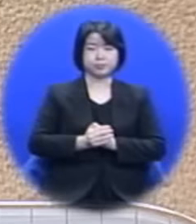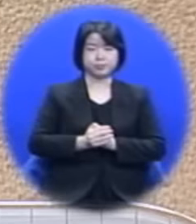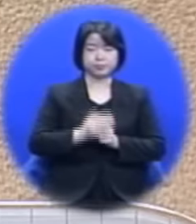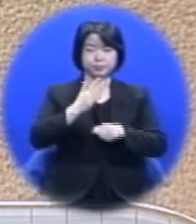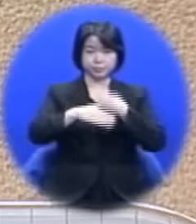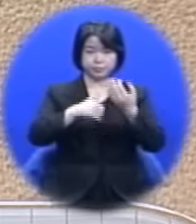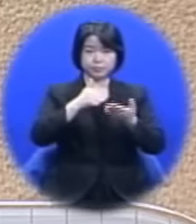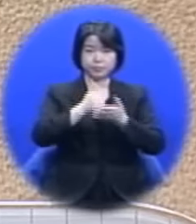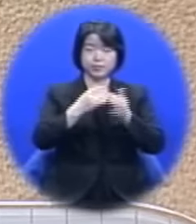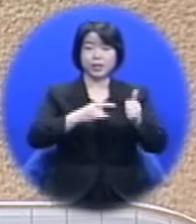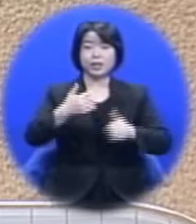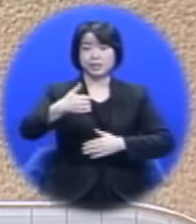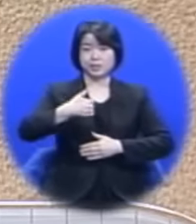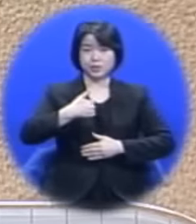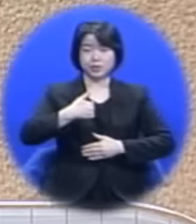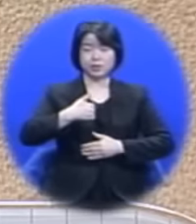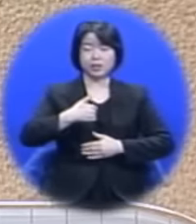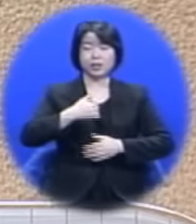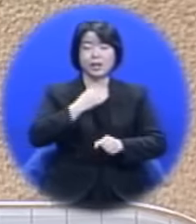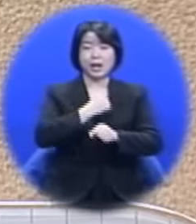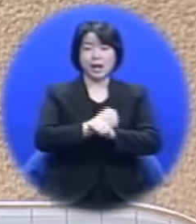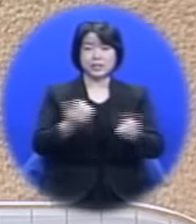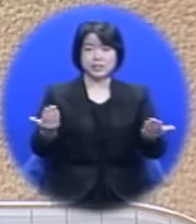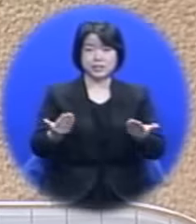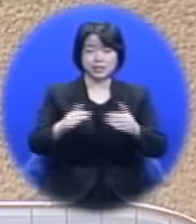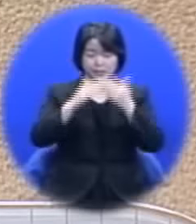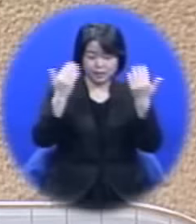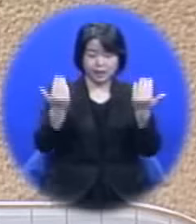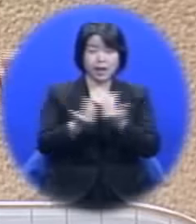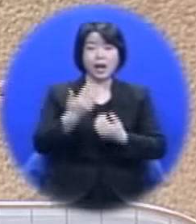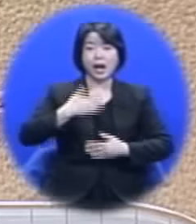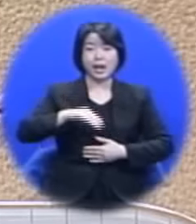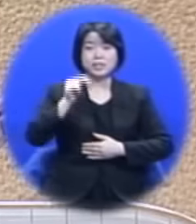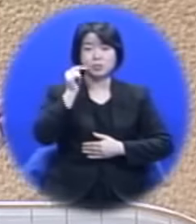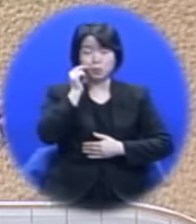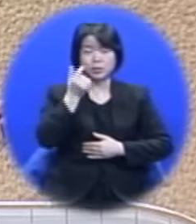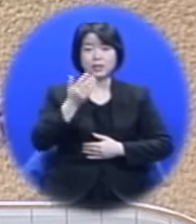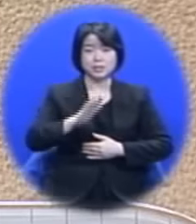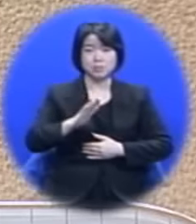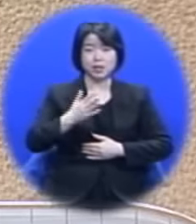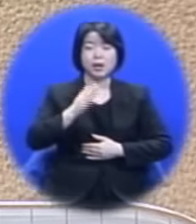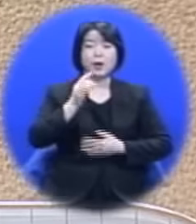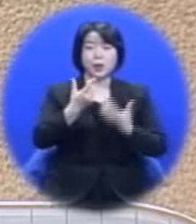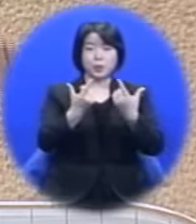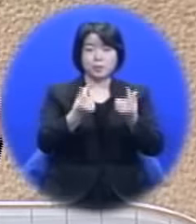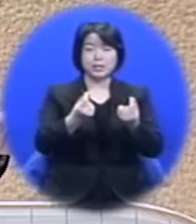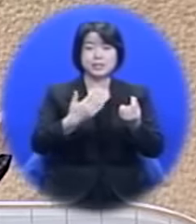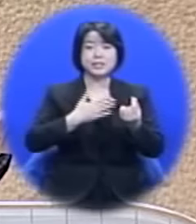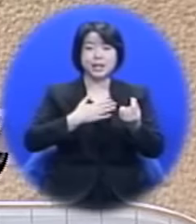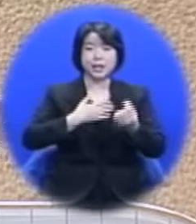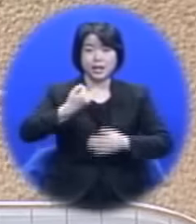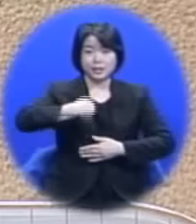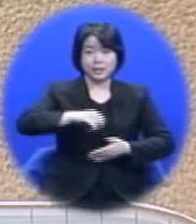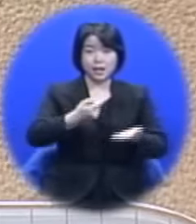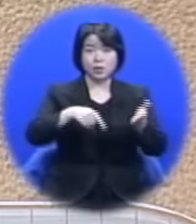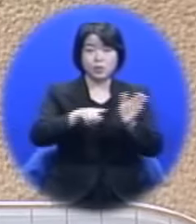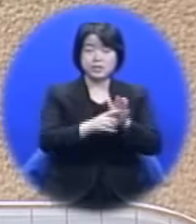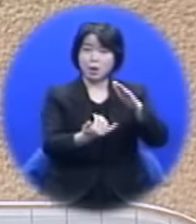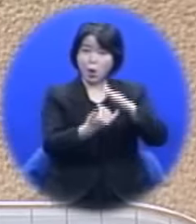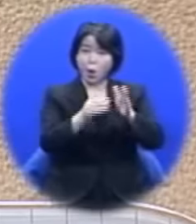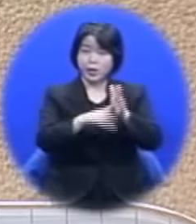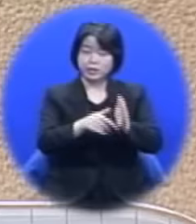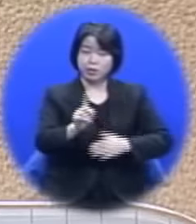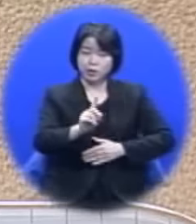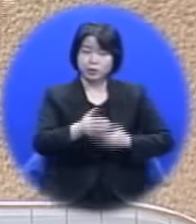제가 에게 하신 일을 다 알지 못하지만 마치 저희 딸이 제가 그 딸들을 위해서 어릴 때 어떻게